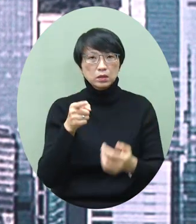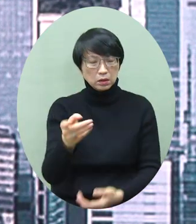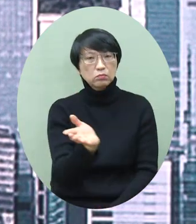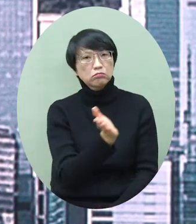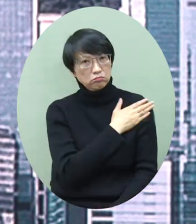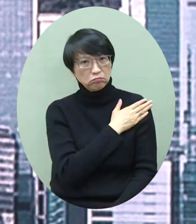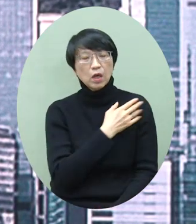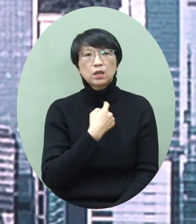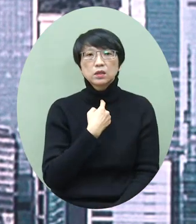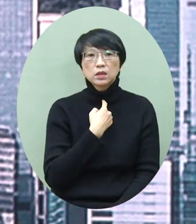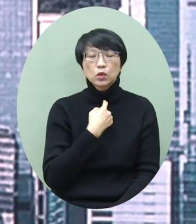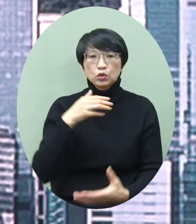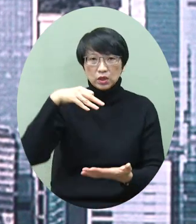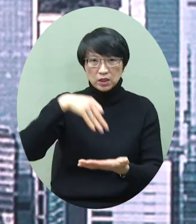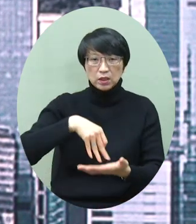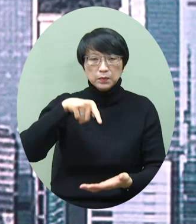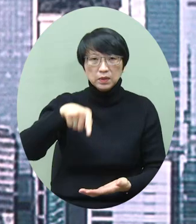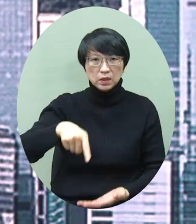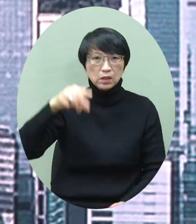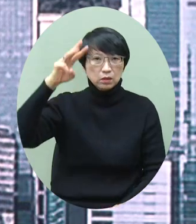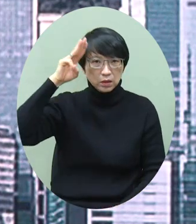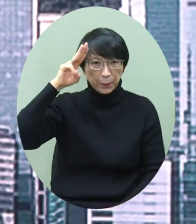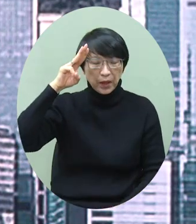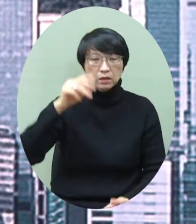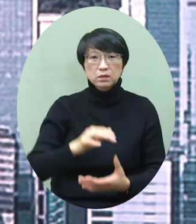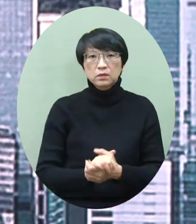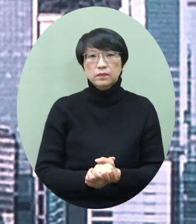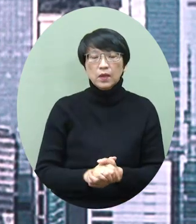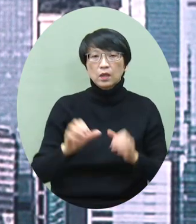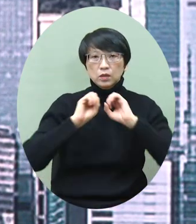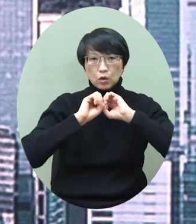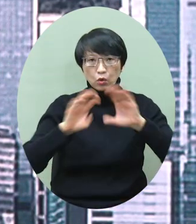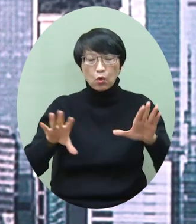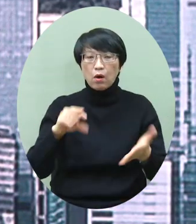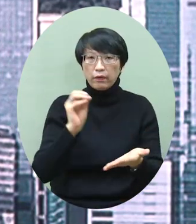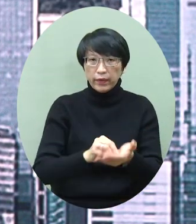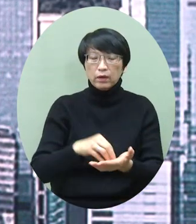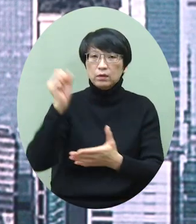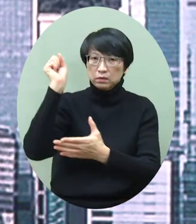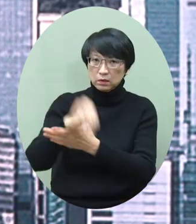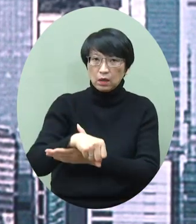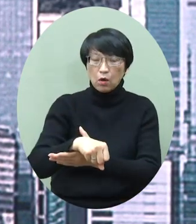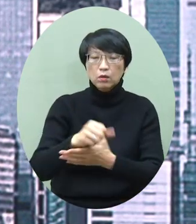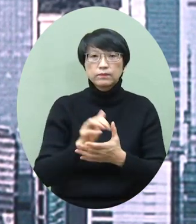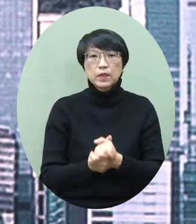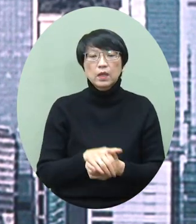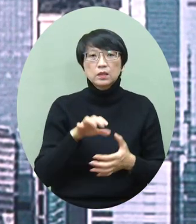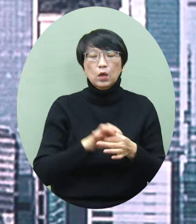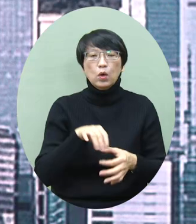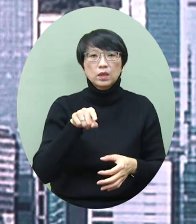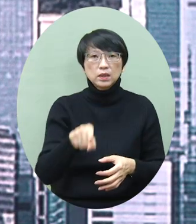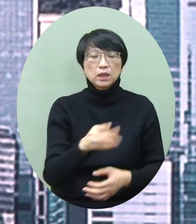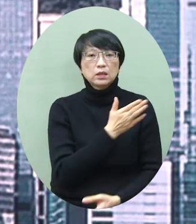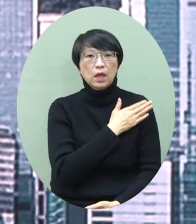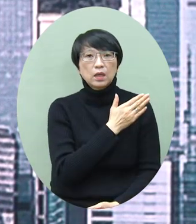任。咁所以簽署聲明咧，只要係一個嘅即係公開嘅確認同埋承諾咧，係呢一方面嗰個嘅